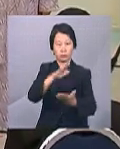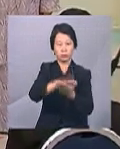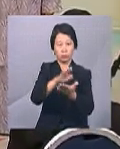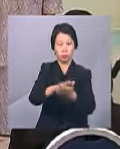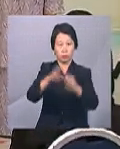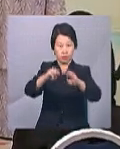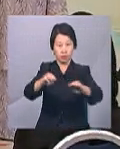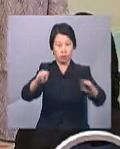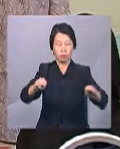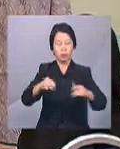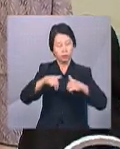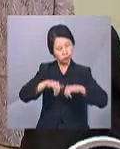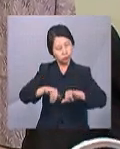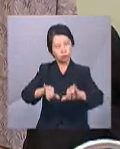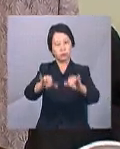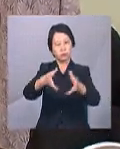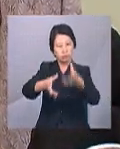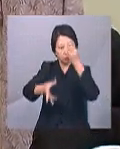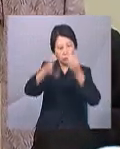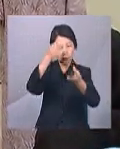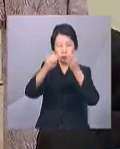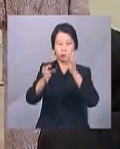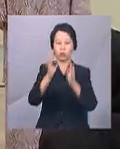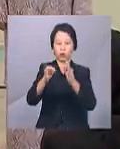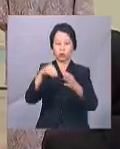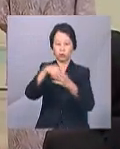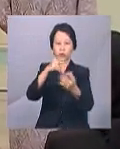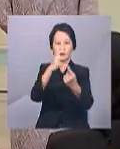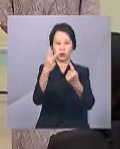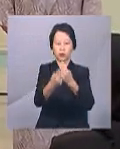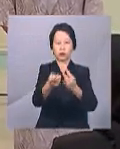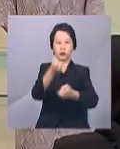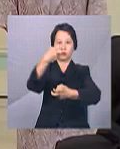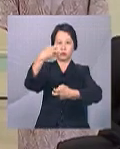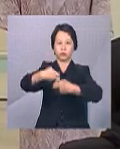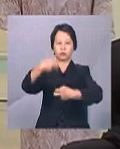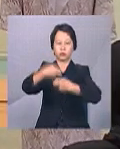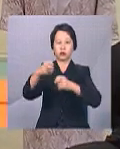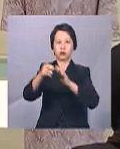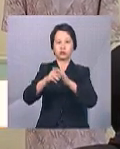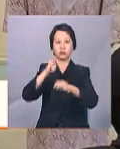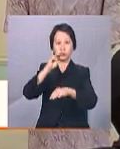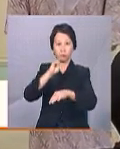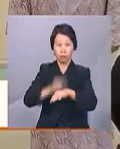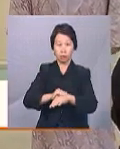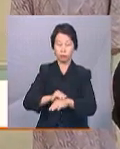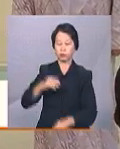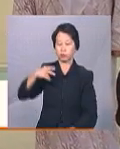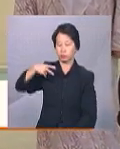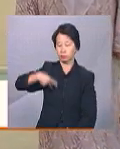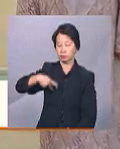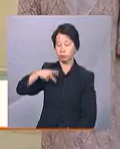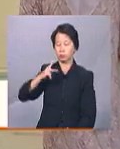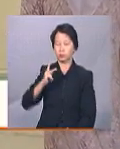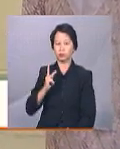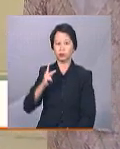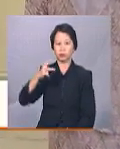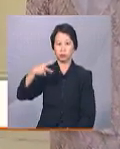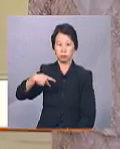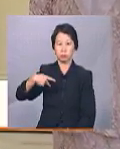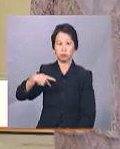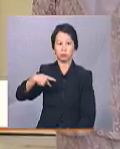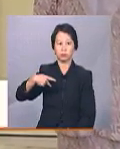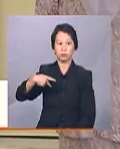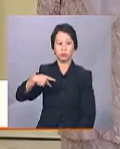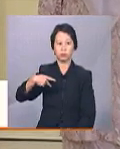terus berjalan walaupun dalam keadaan sukar semase pelaksanaan perintah kawalan